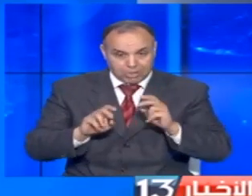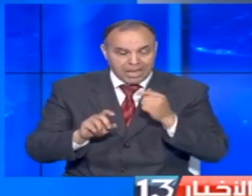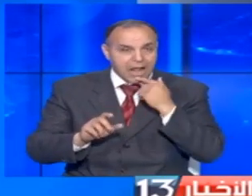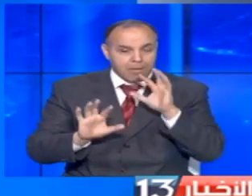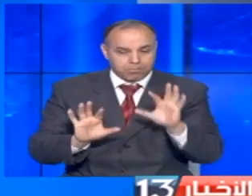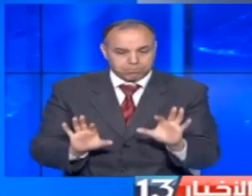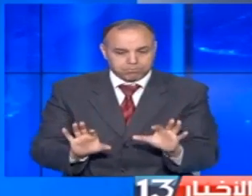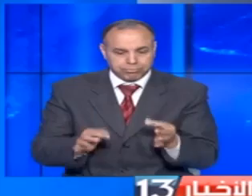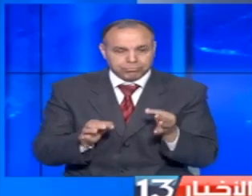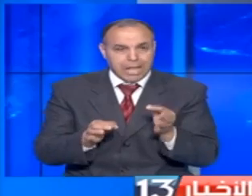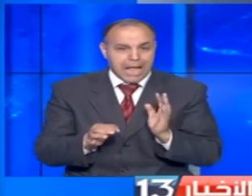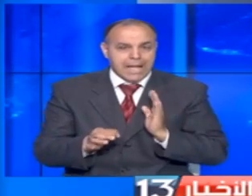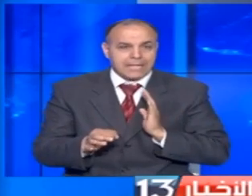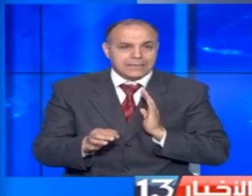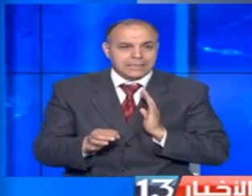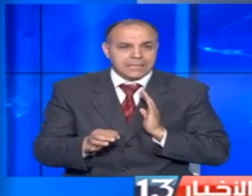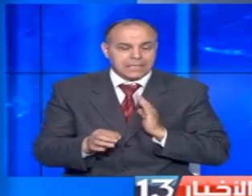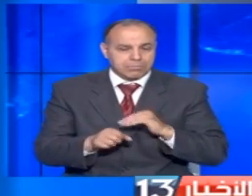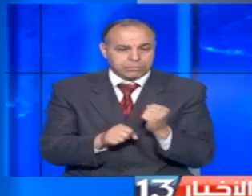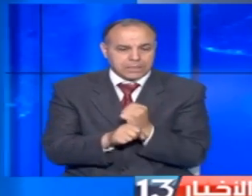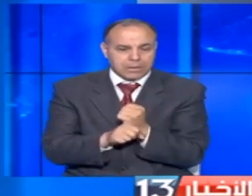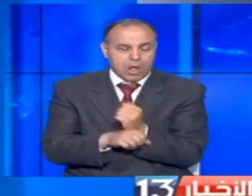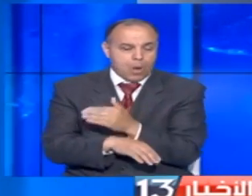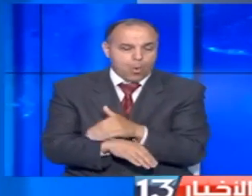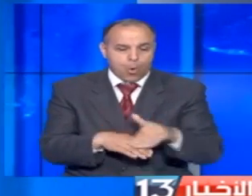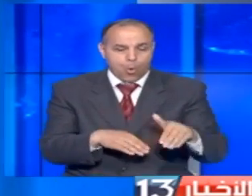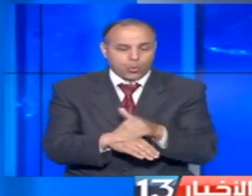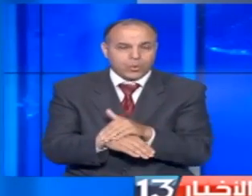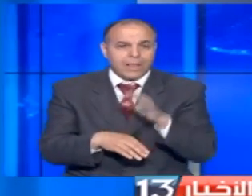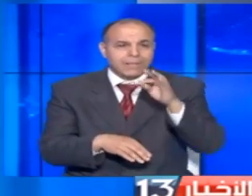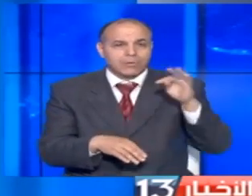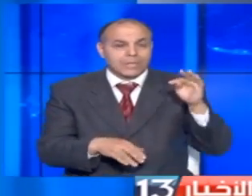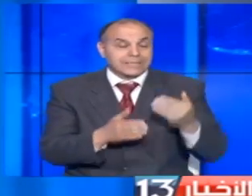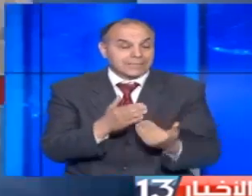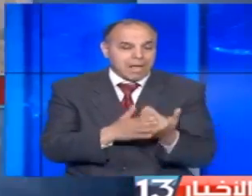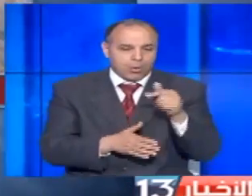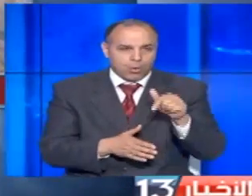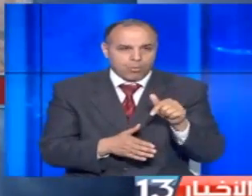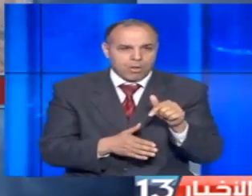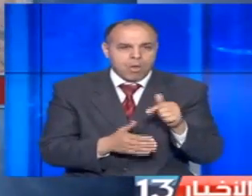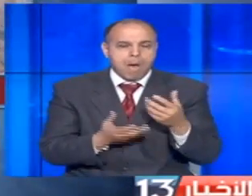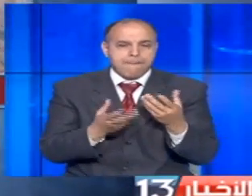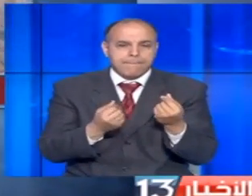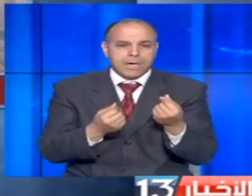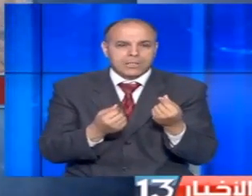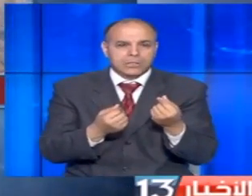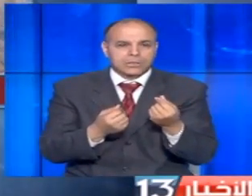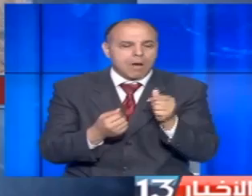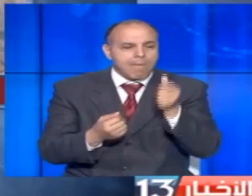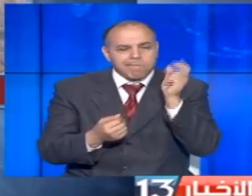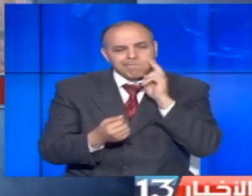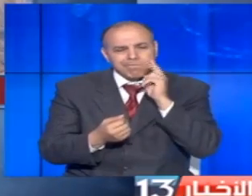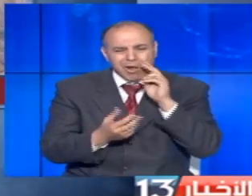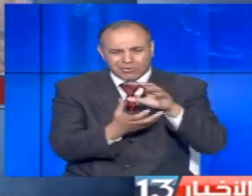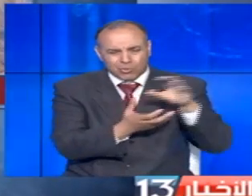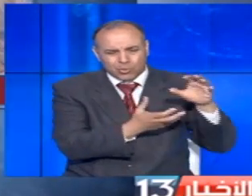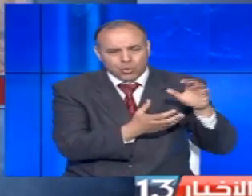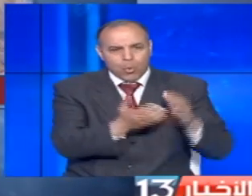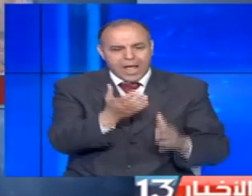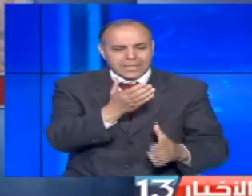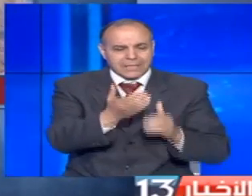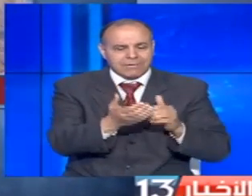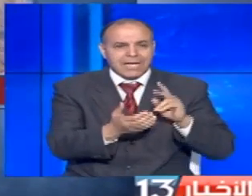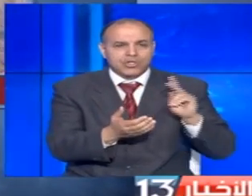عثرت التشكيلات العسكريه العامله بالمنطقه الحدوديه بتطاوين فج اليوم على كميه من المشروبات الكحوليه وسلاح